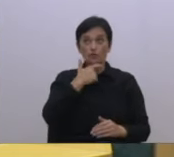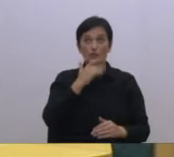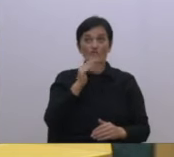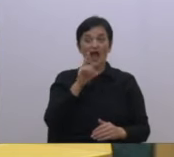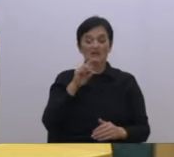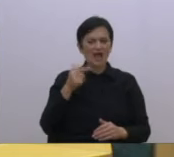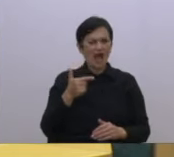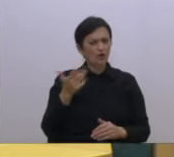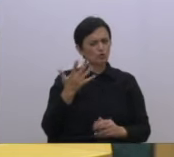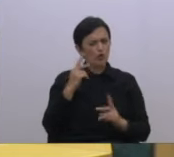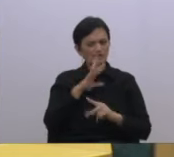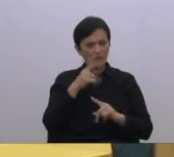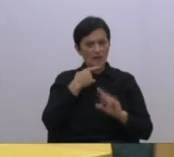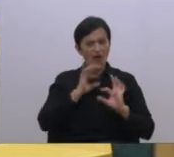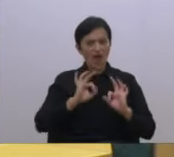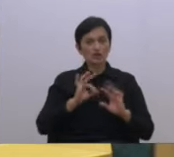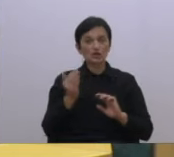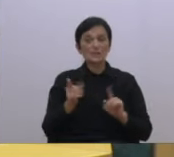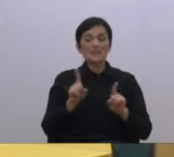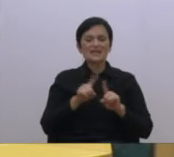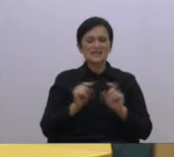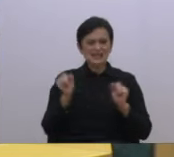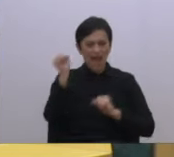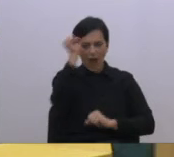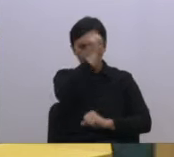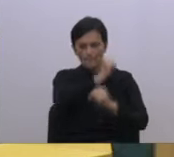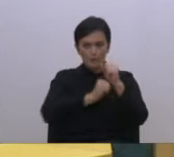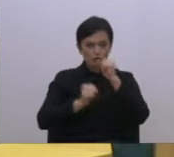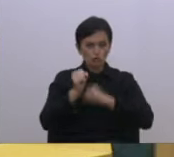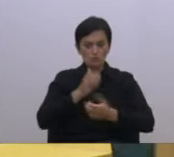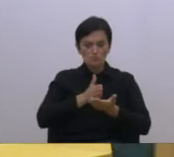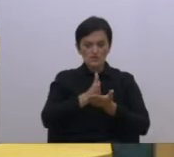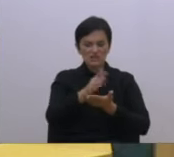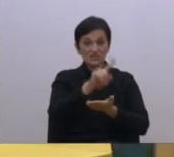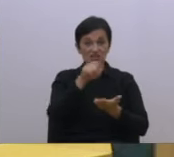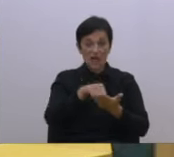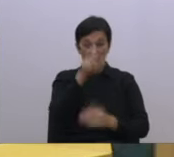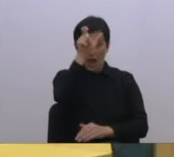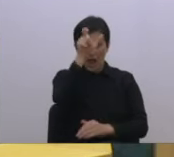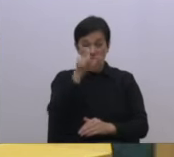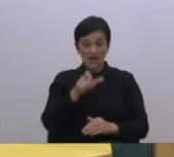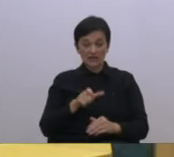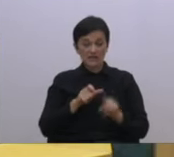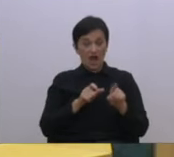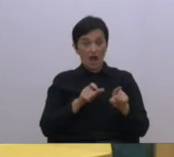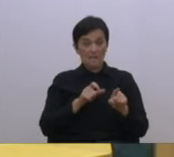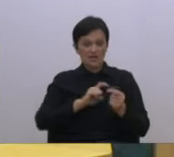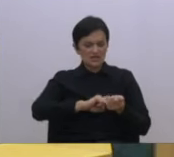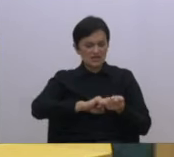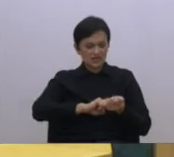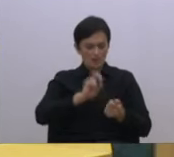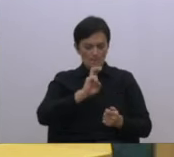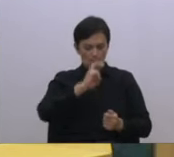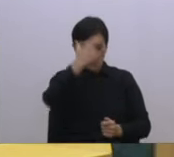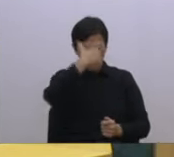ვახტანგმა თვალწლებსდები, ისეთ აბსურდამდეა მისული საკითხი, რომ ადამიანი, რომელიც გენეტიკურად,